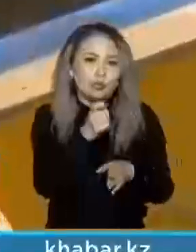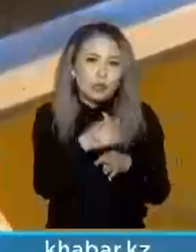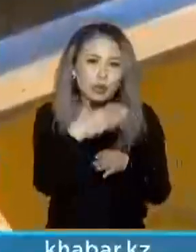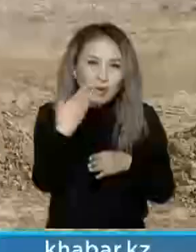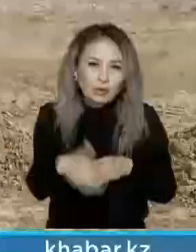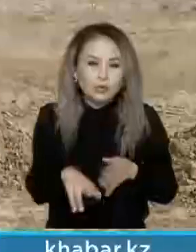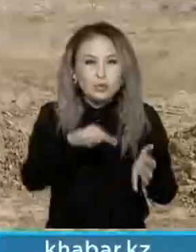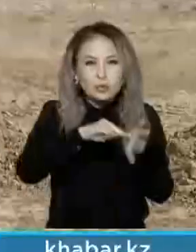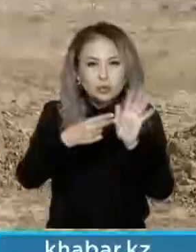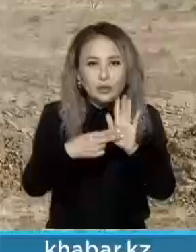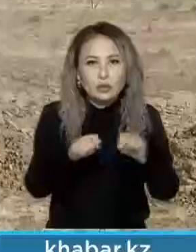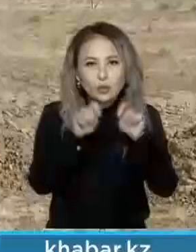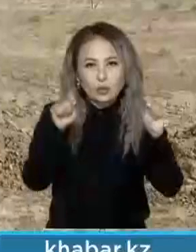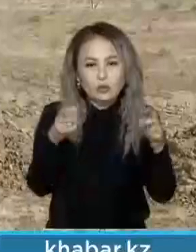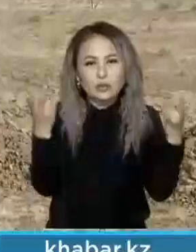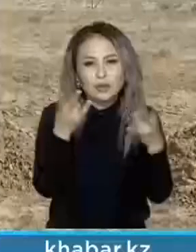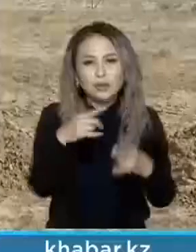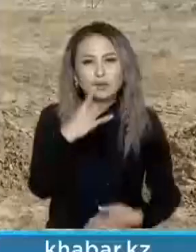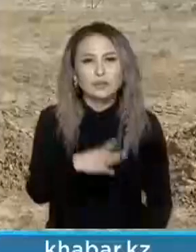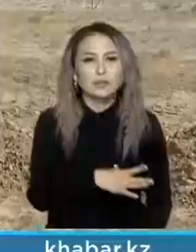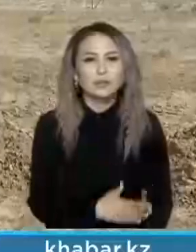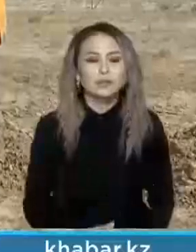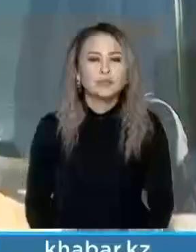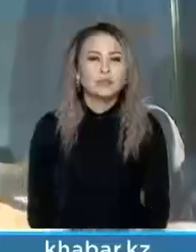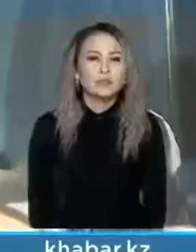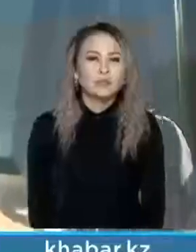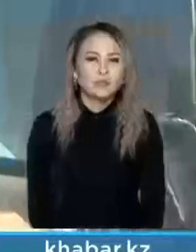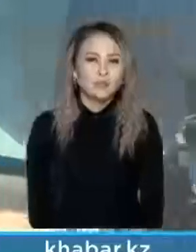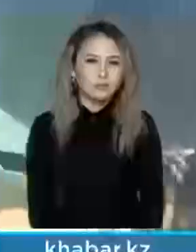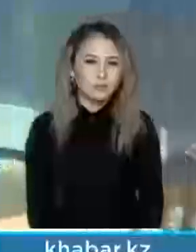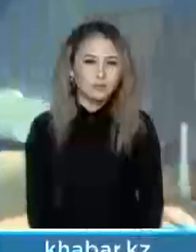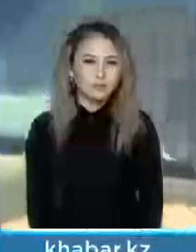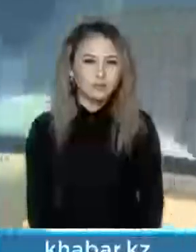аяқталған. Жоба былтыр іске қосылуы тиіс еді.